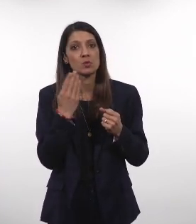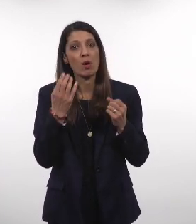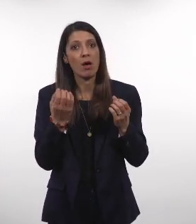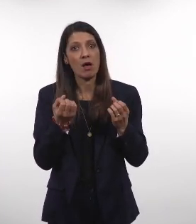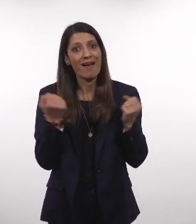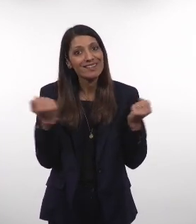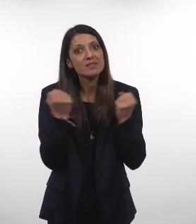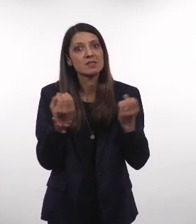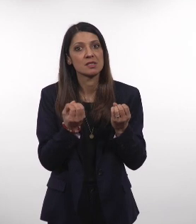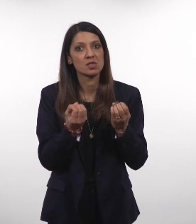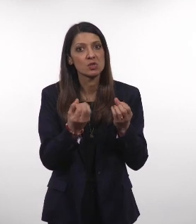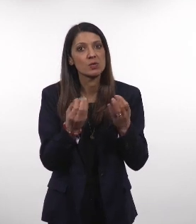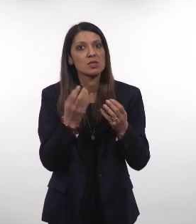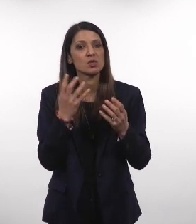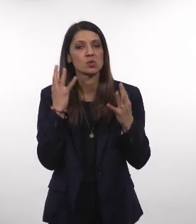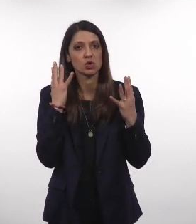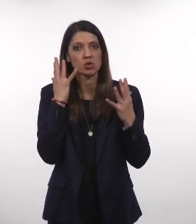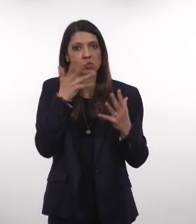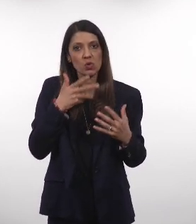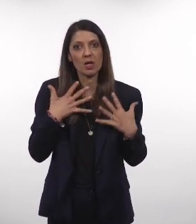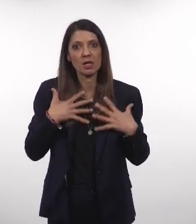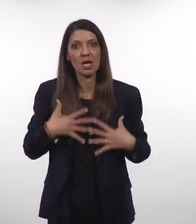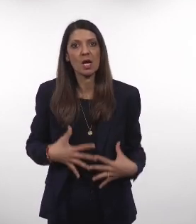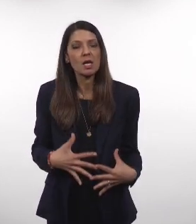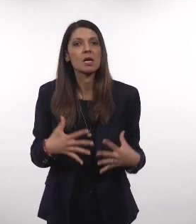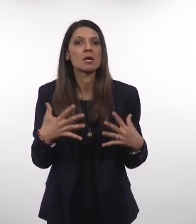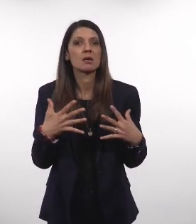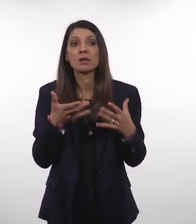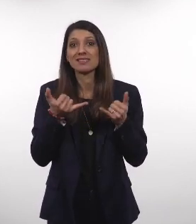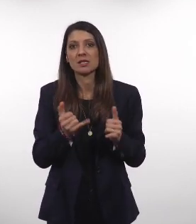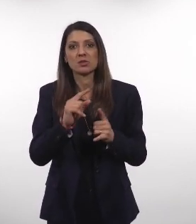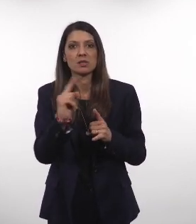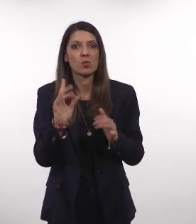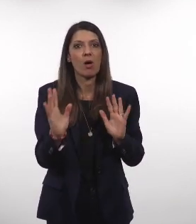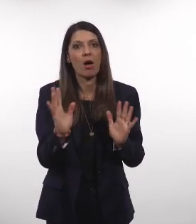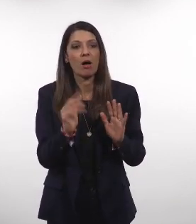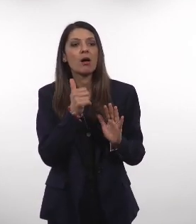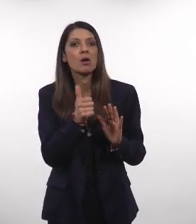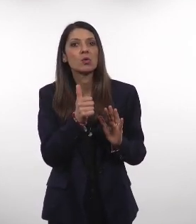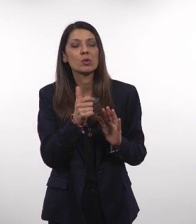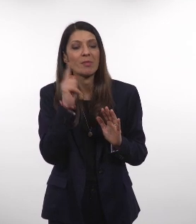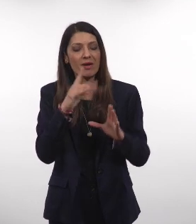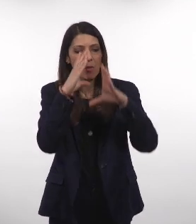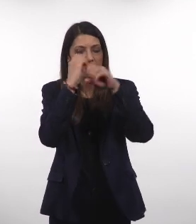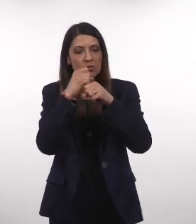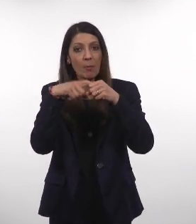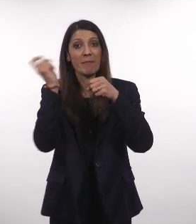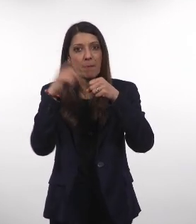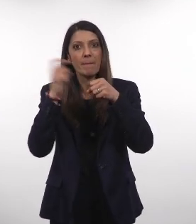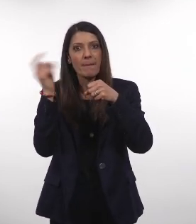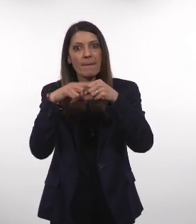sensorielle de l'une à l'autre sans s'asseoir initialement, qui avait un temps d'attention très court. Et